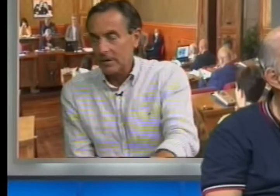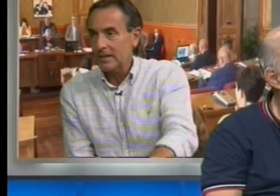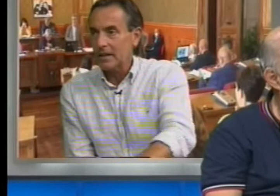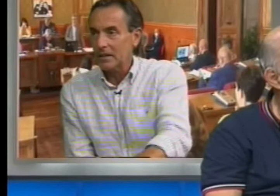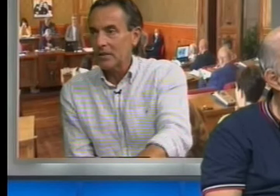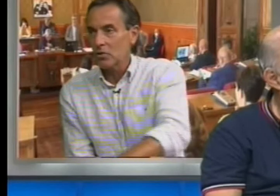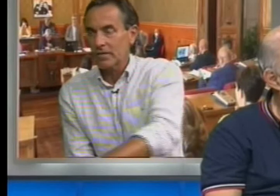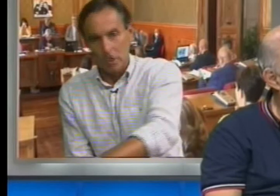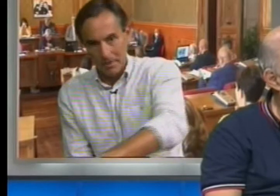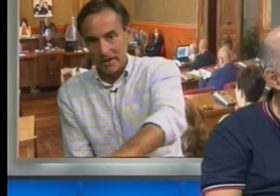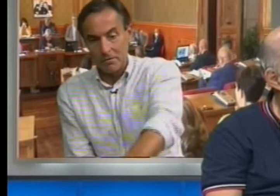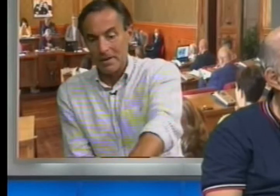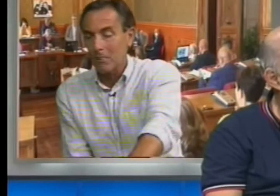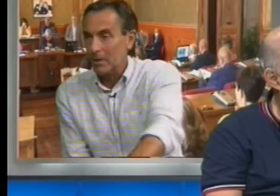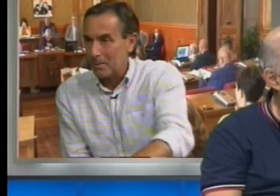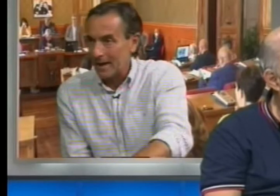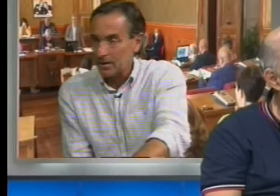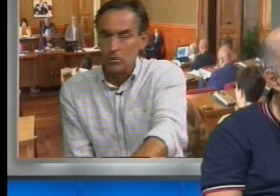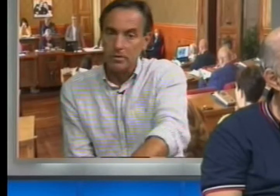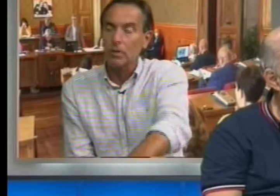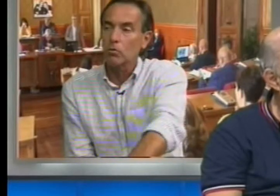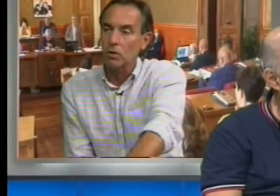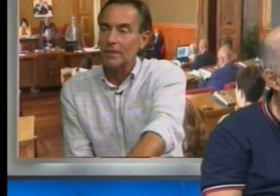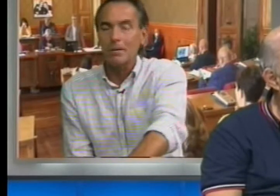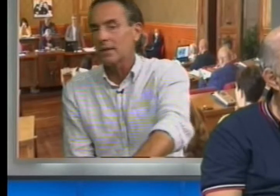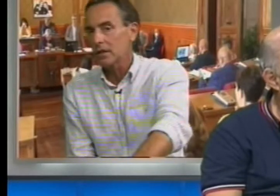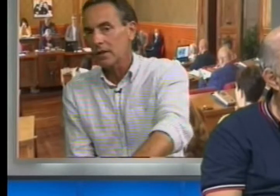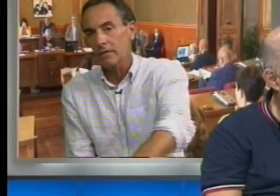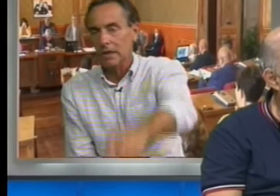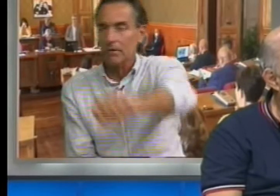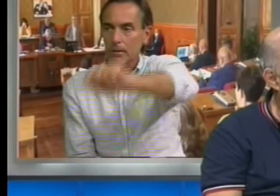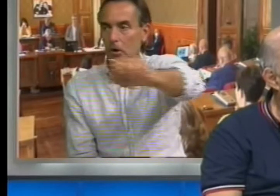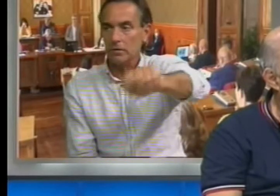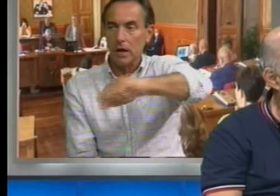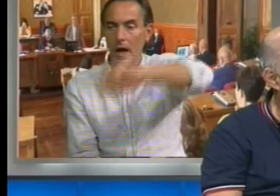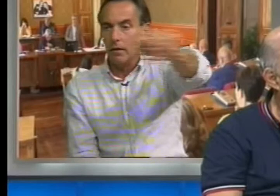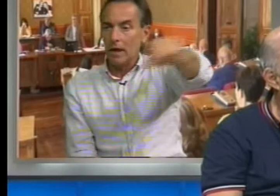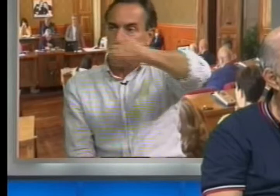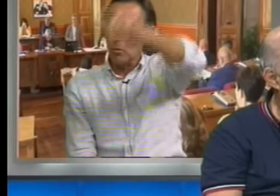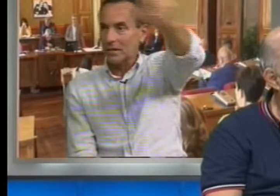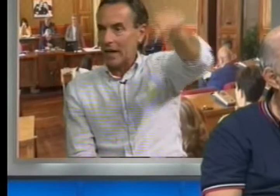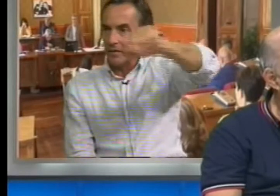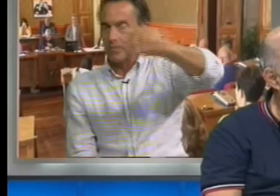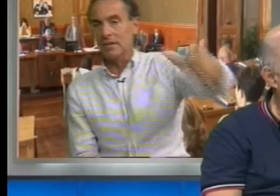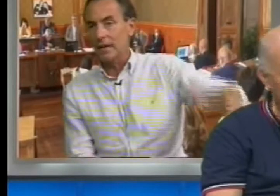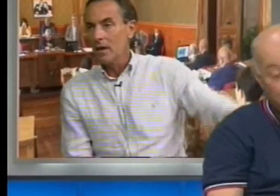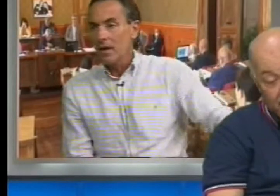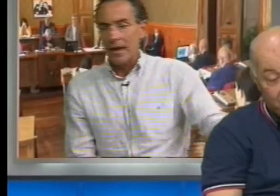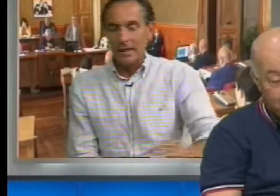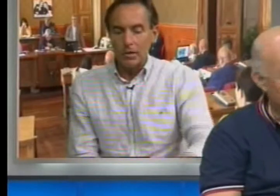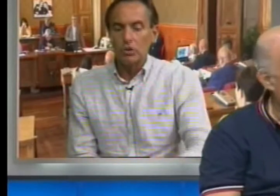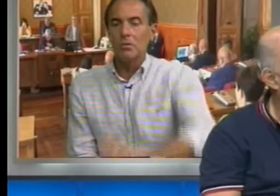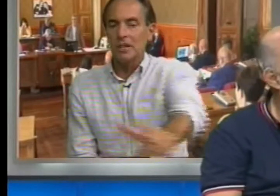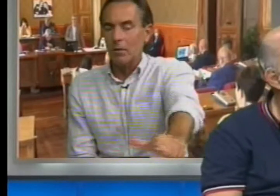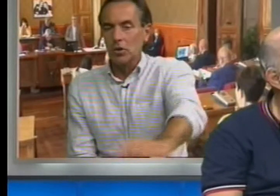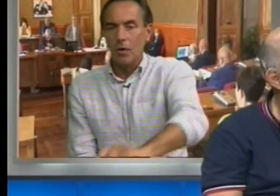Ragusa Catania è dentro queste opere e speriamo che partano, così qualcuno la smetta di scrivere i post a 50 anni, 60 anni, e che